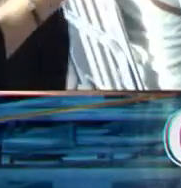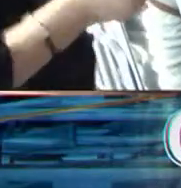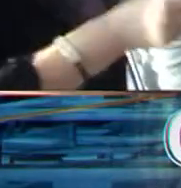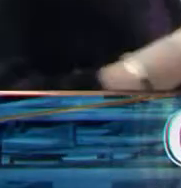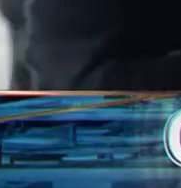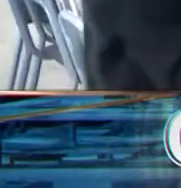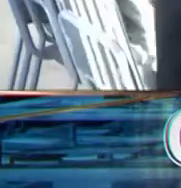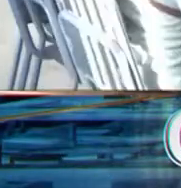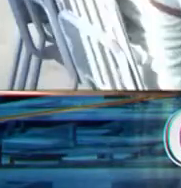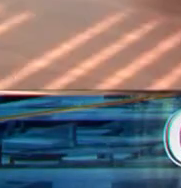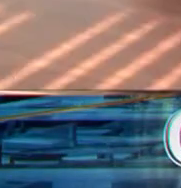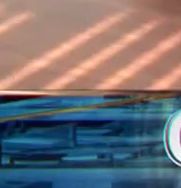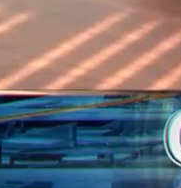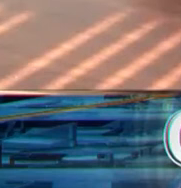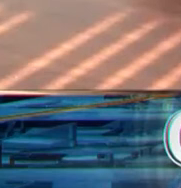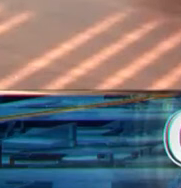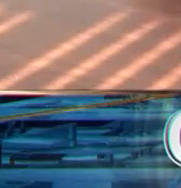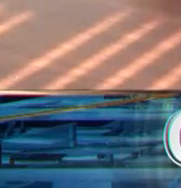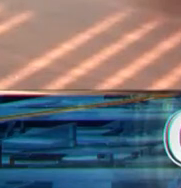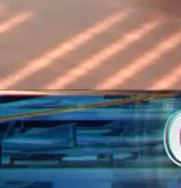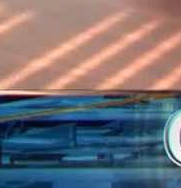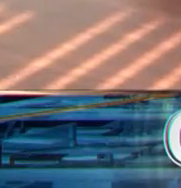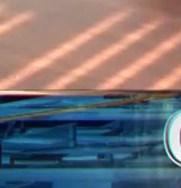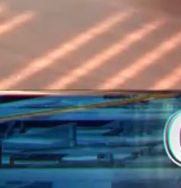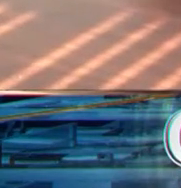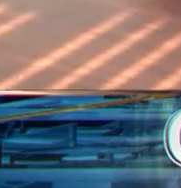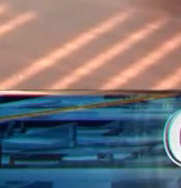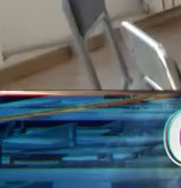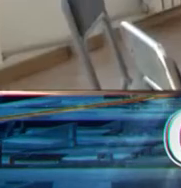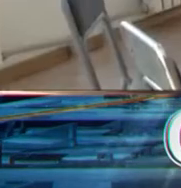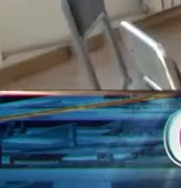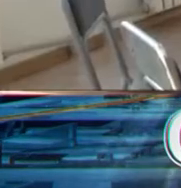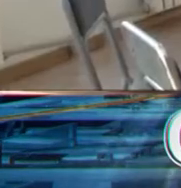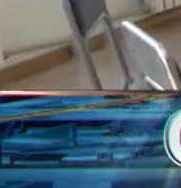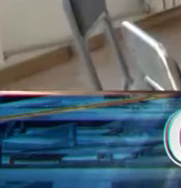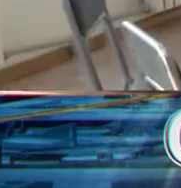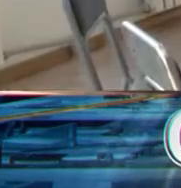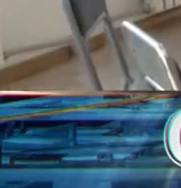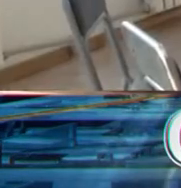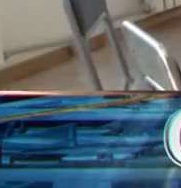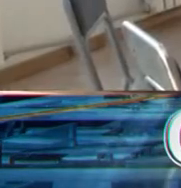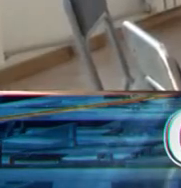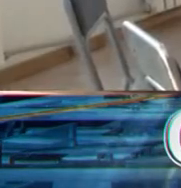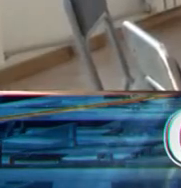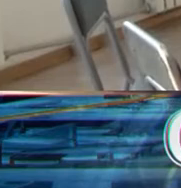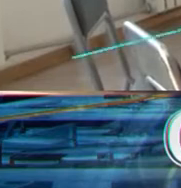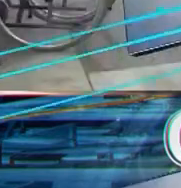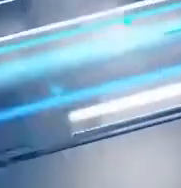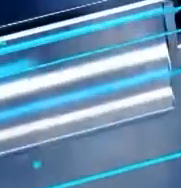Бизнес-мама. Многодетным матерям Талдыкургана преподают азы предпринимательства. Тренинги проходят в Центре поддержки семьи Жануя.